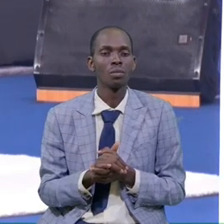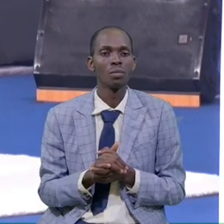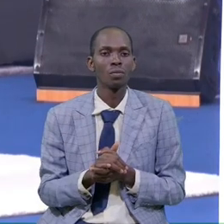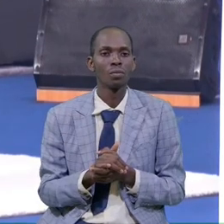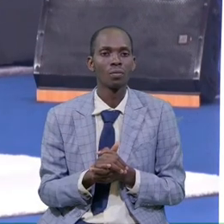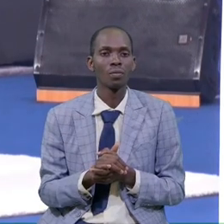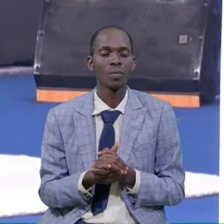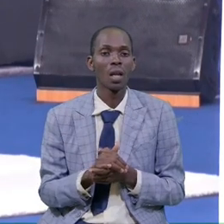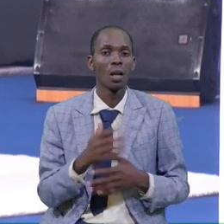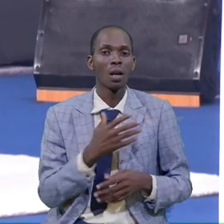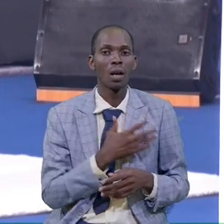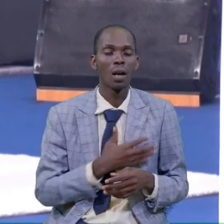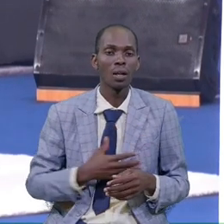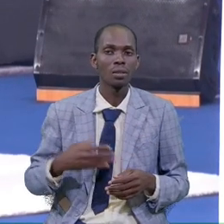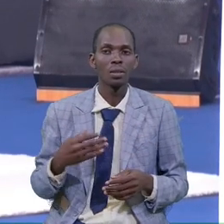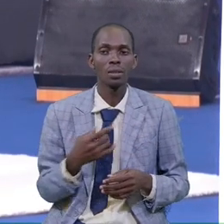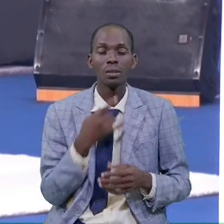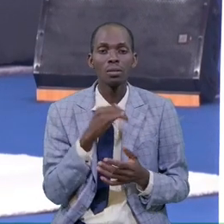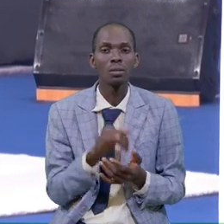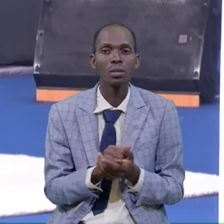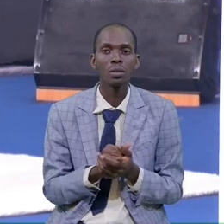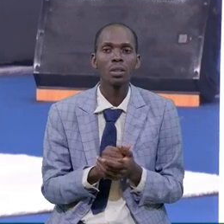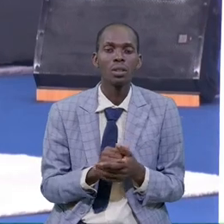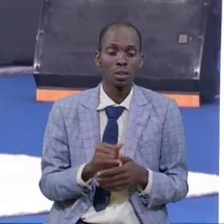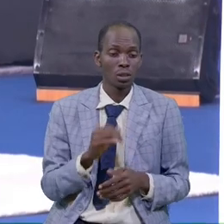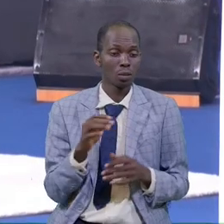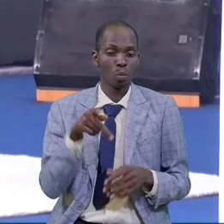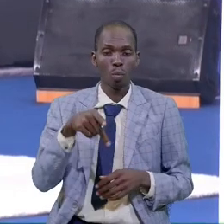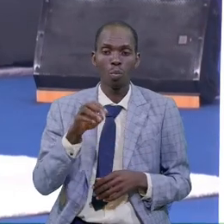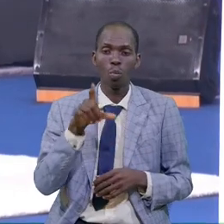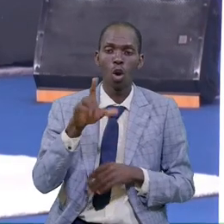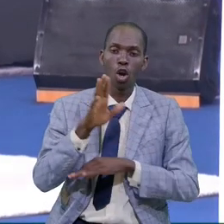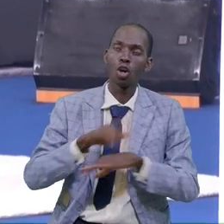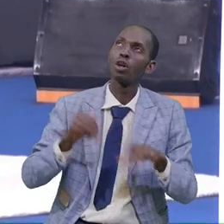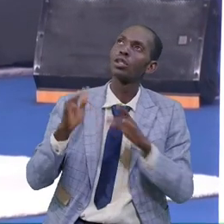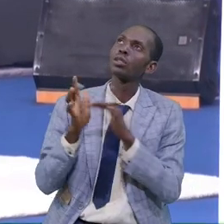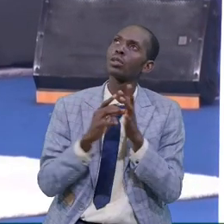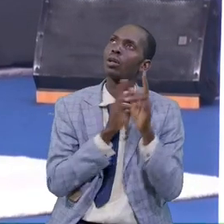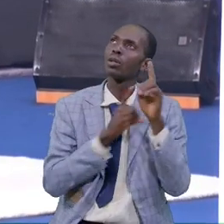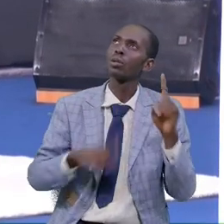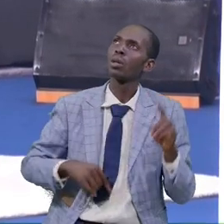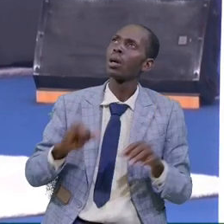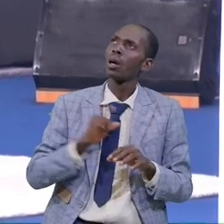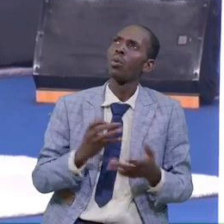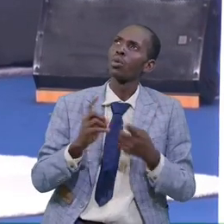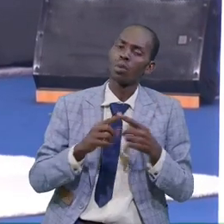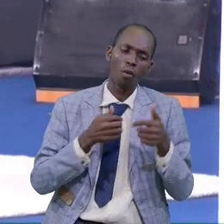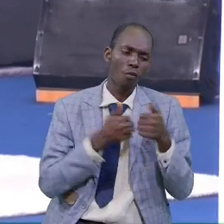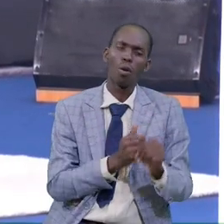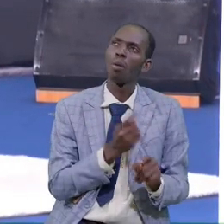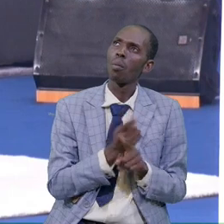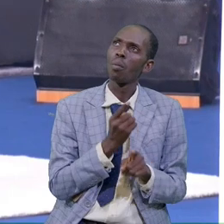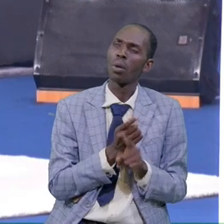passé. Et il a dit Seigneur. Il a appelé Jésus Seigneur. Il a dit, je veux aller dans la bonne direction avec